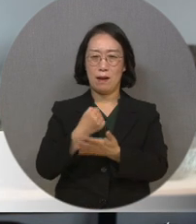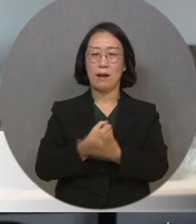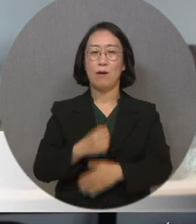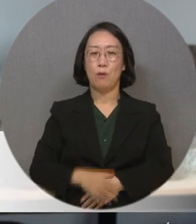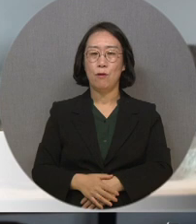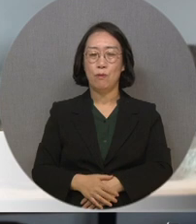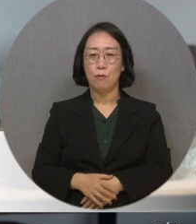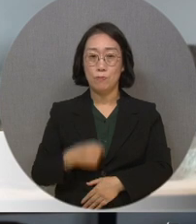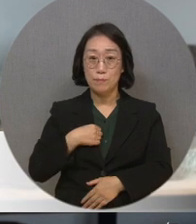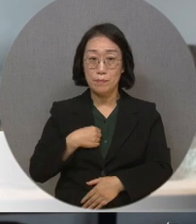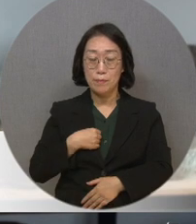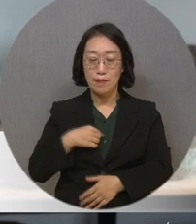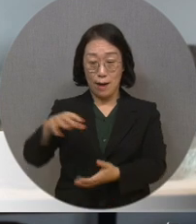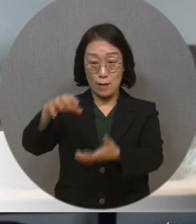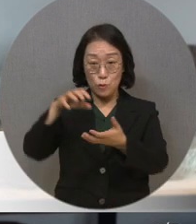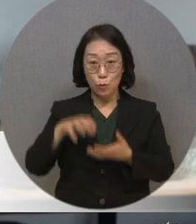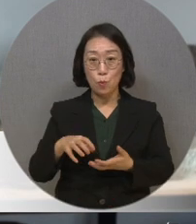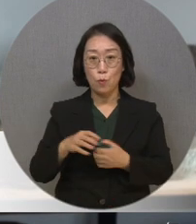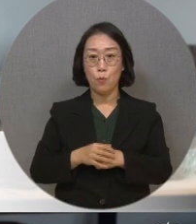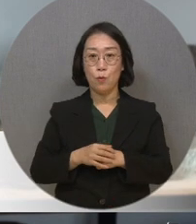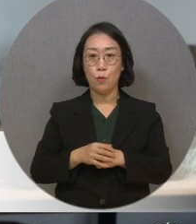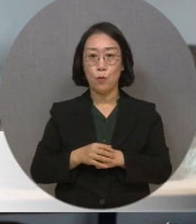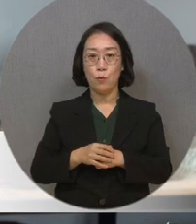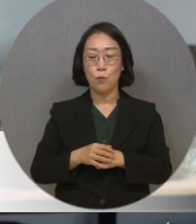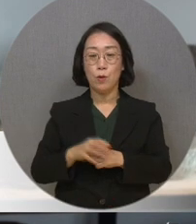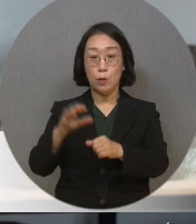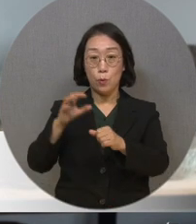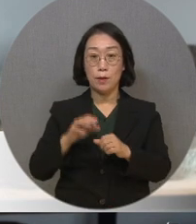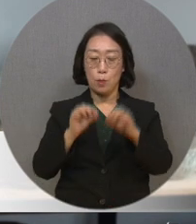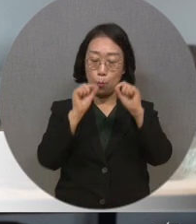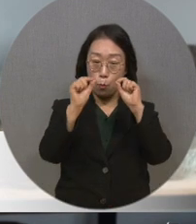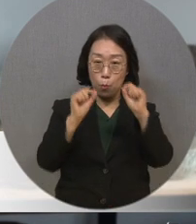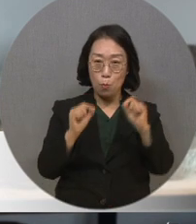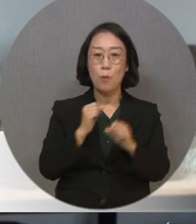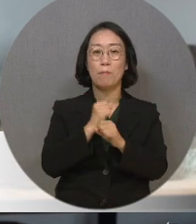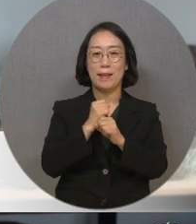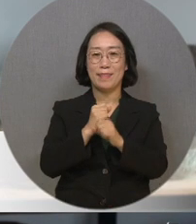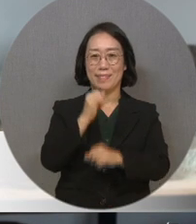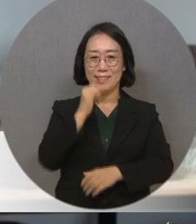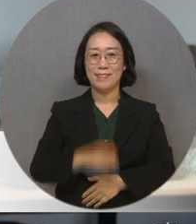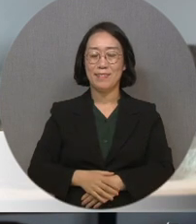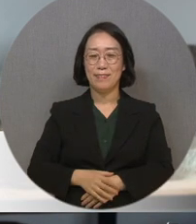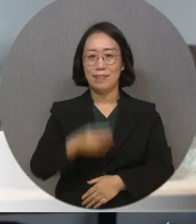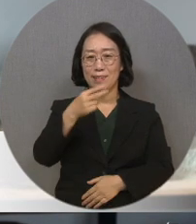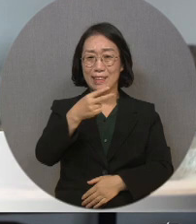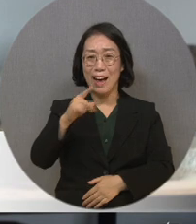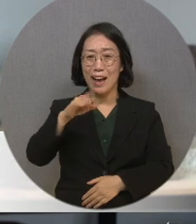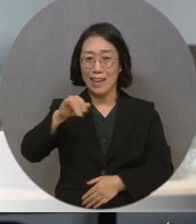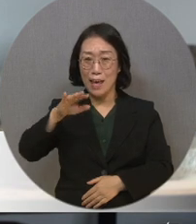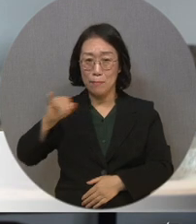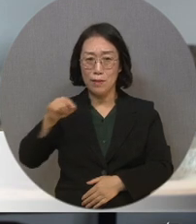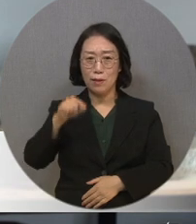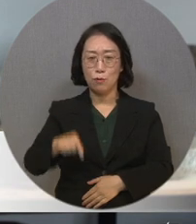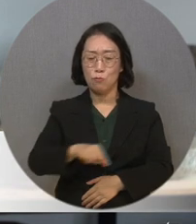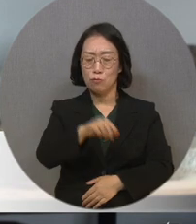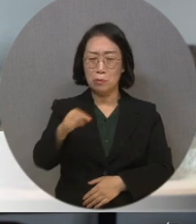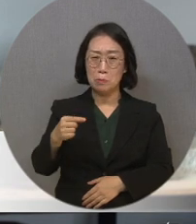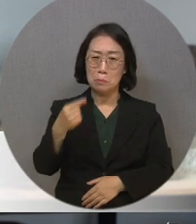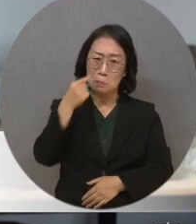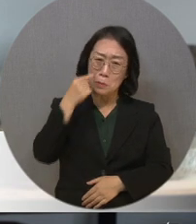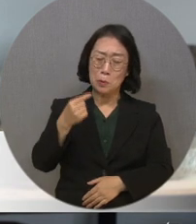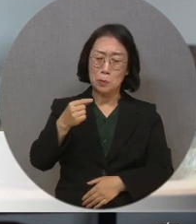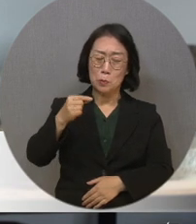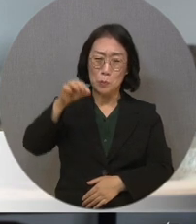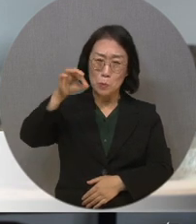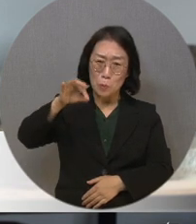있습니다. 그래서 제 작업에 따개비를 도용을 해서 작업을 하고 있는데요. 따개비는 저희들 눈에 거의